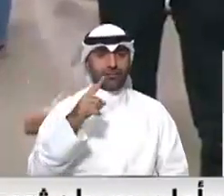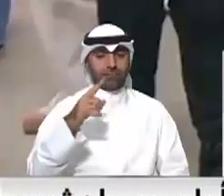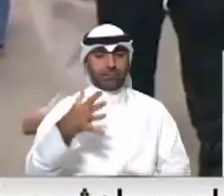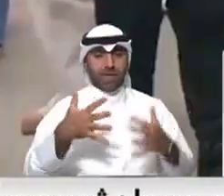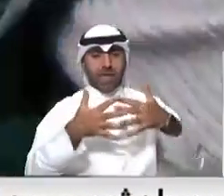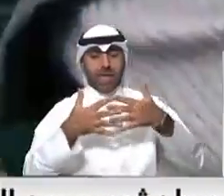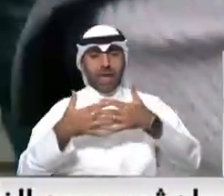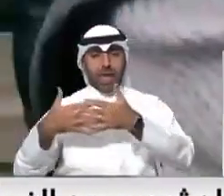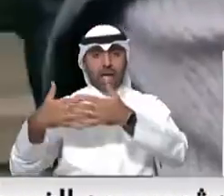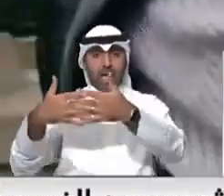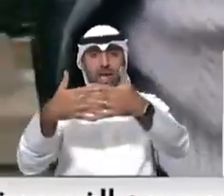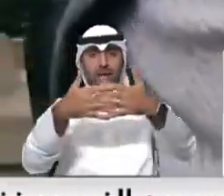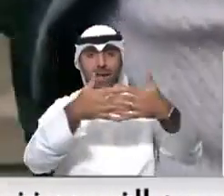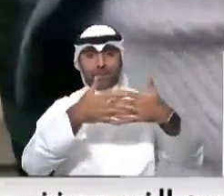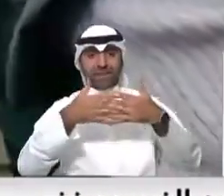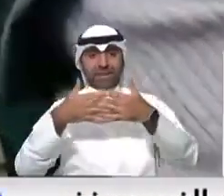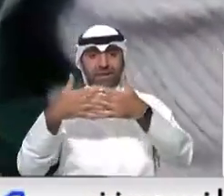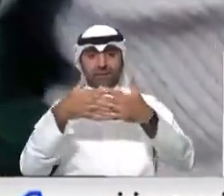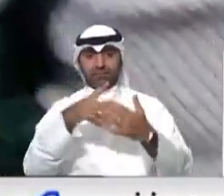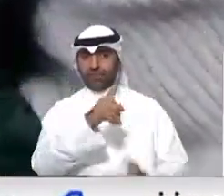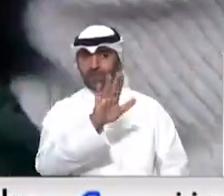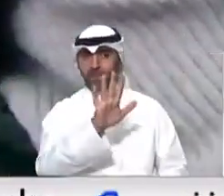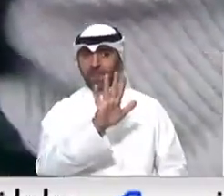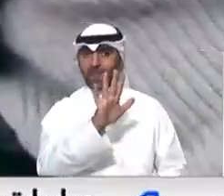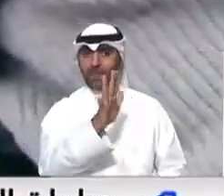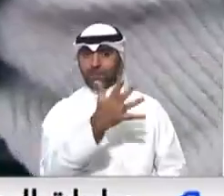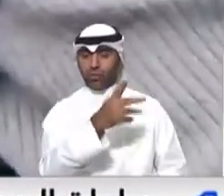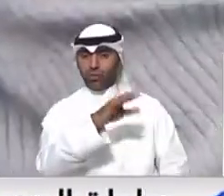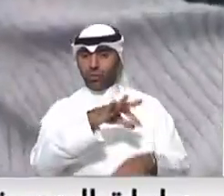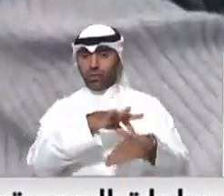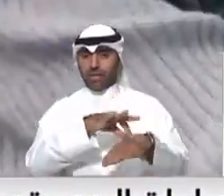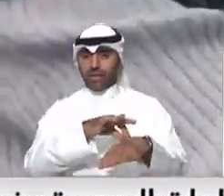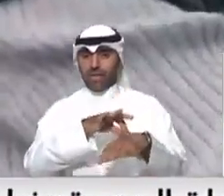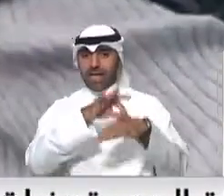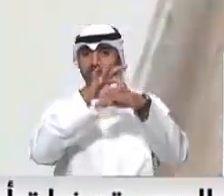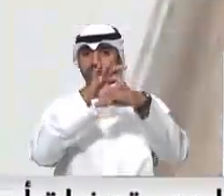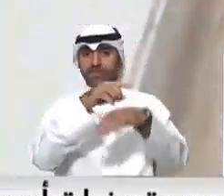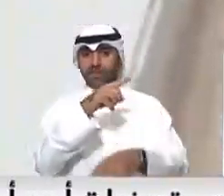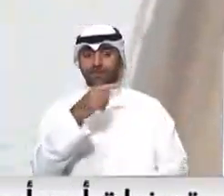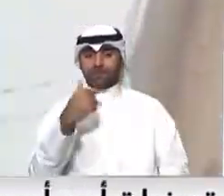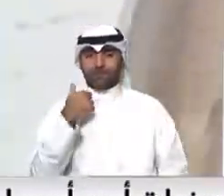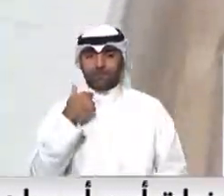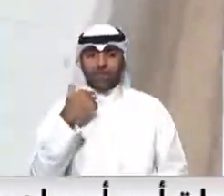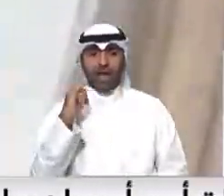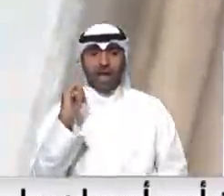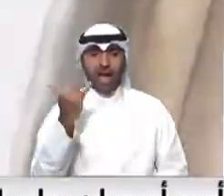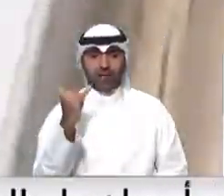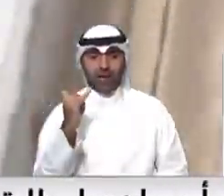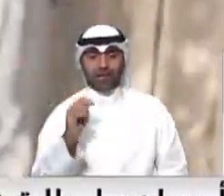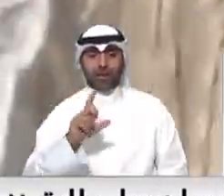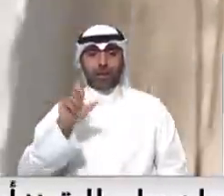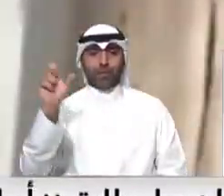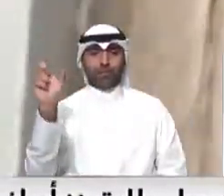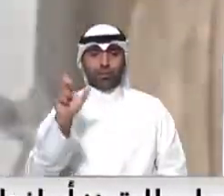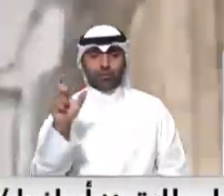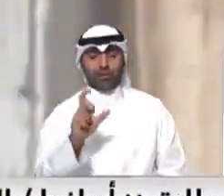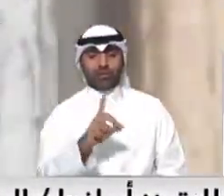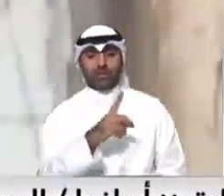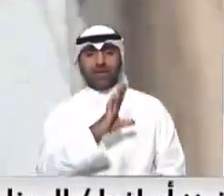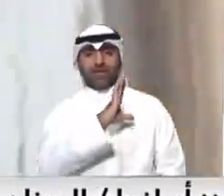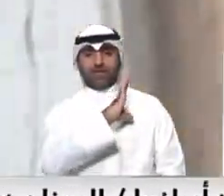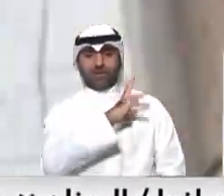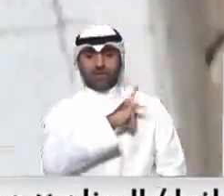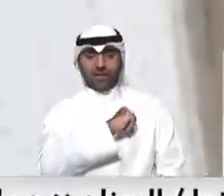الإسرائيلي المتواصل والاعتداءات على المدنيين في قطاع غزة المحاصر. وشارك في المظاهرات والتي نظمتها المؤسسات